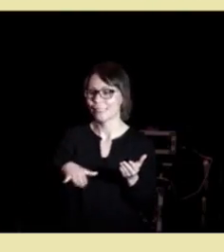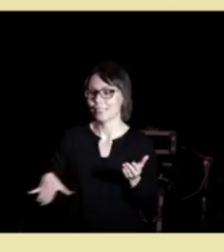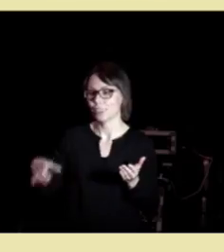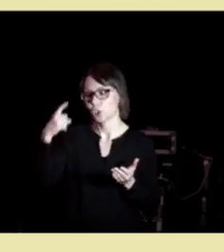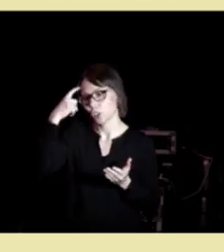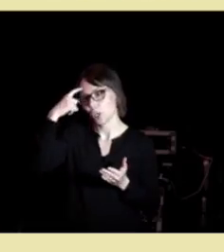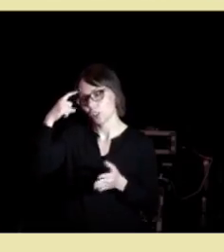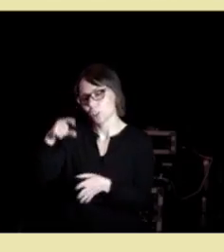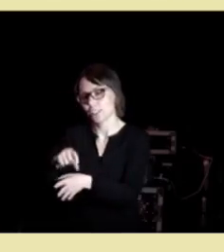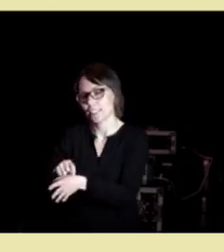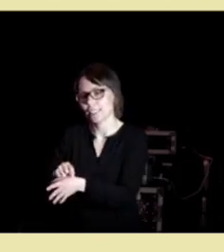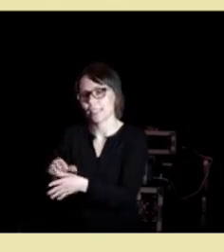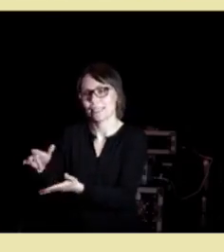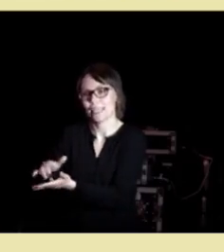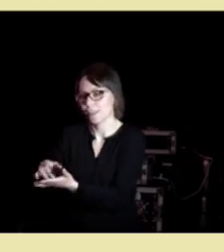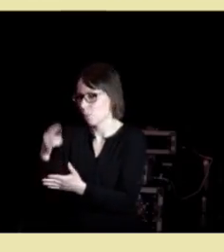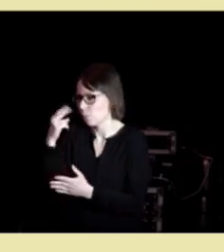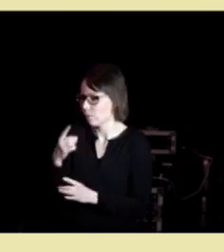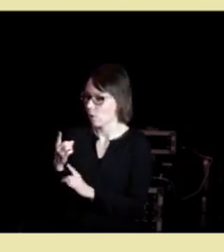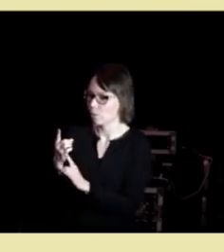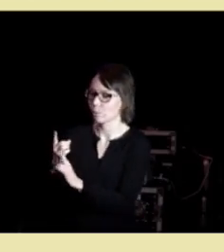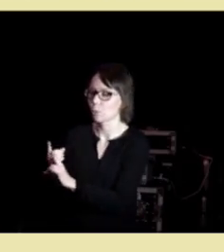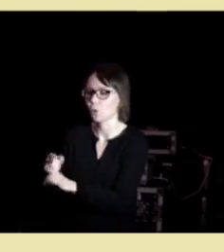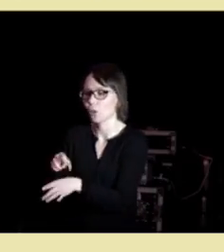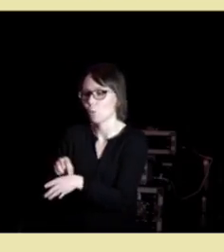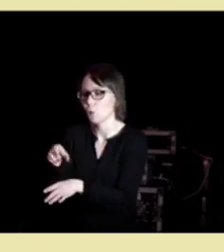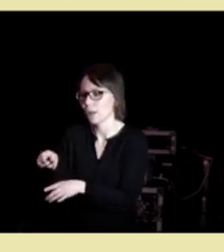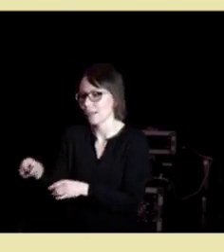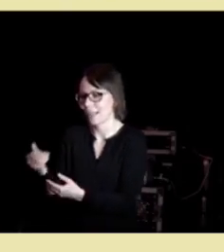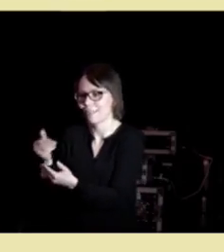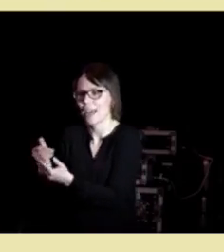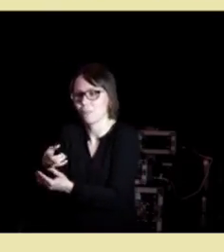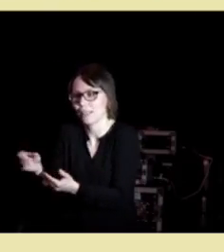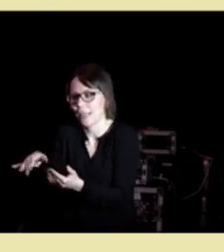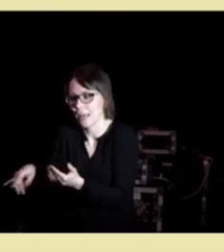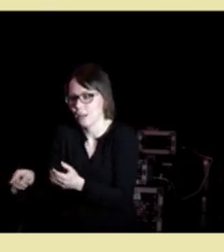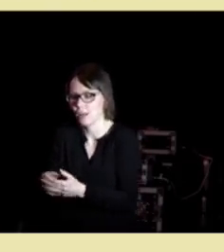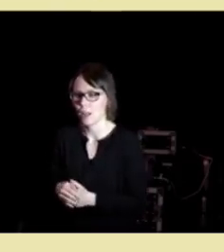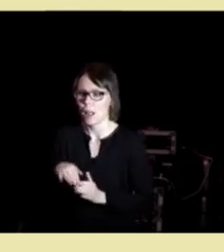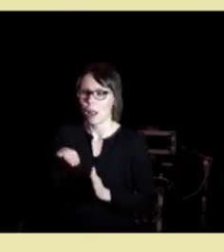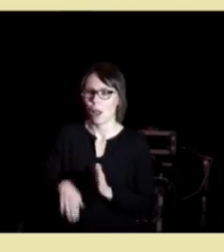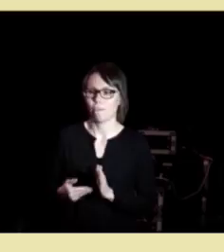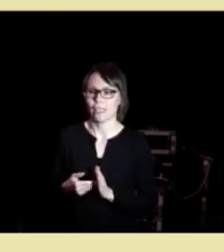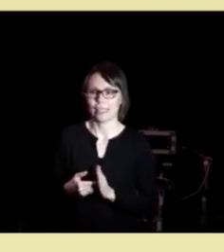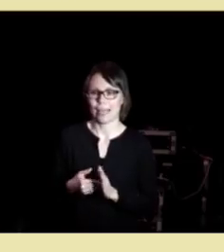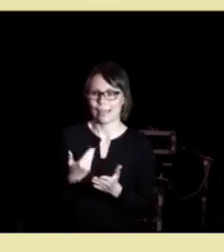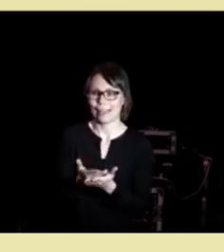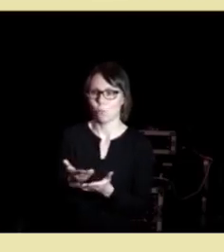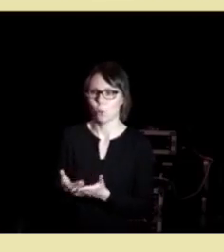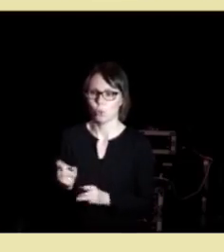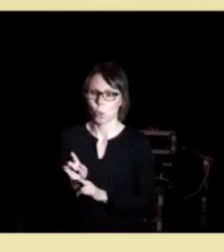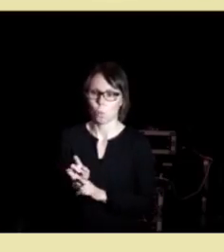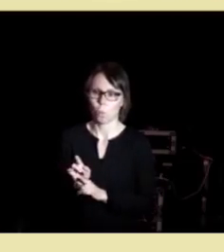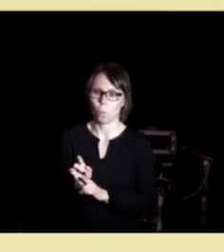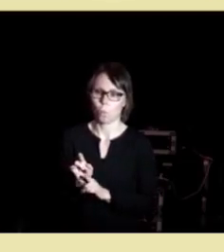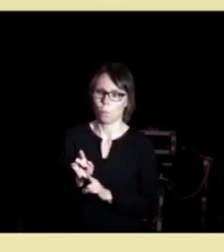distriktspsykiatriske sentre hvor vi forsøker å møte brukeren nærmere der de befinner seg. Lavterskeltilbud som